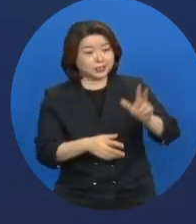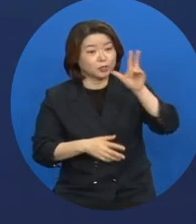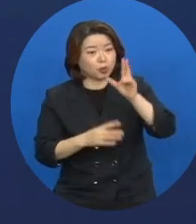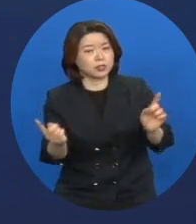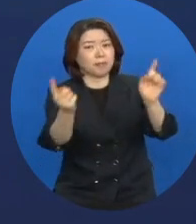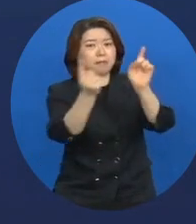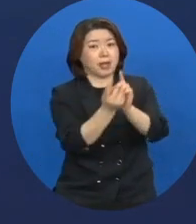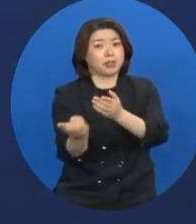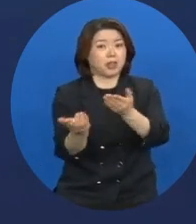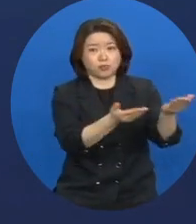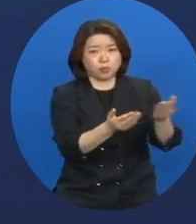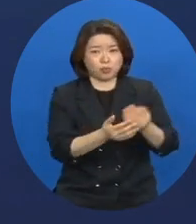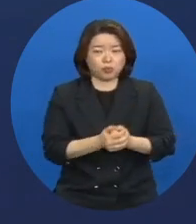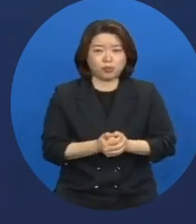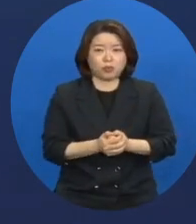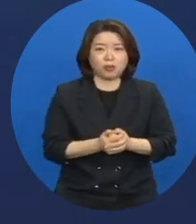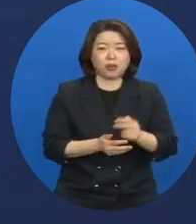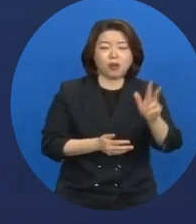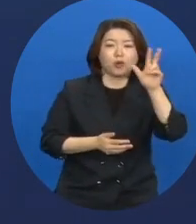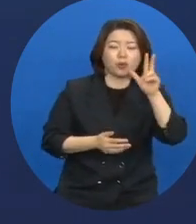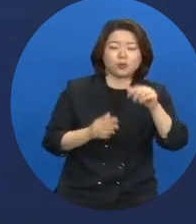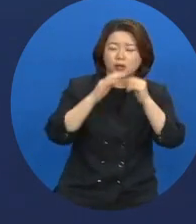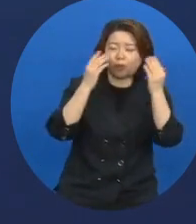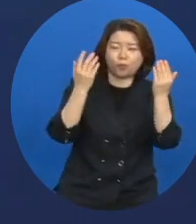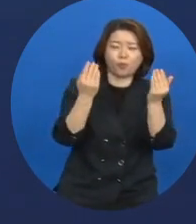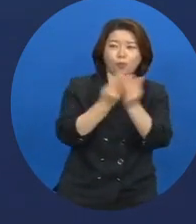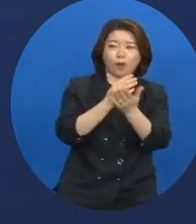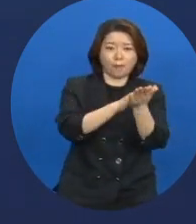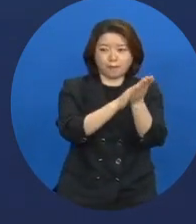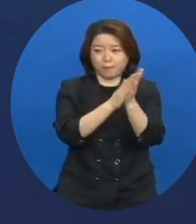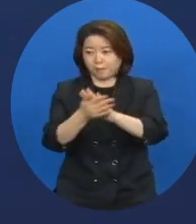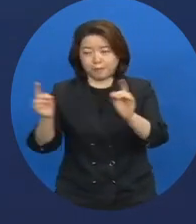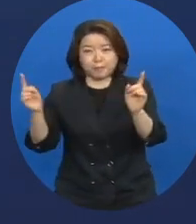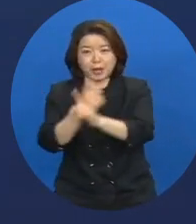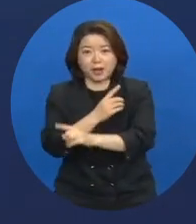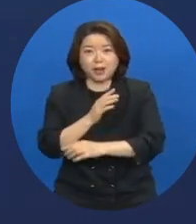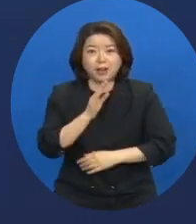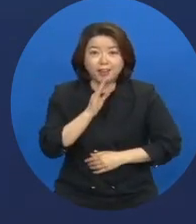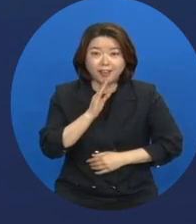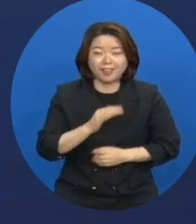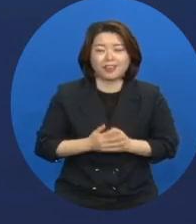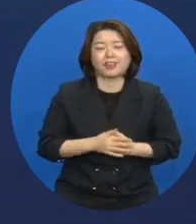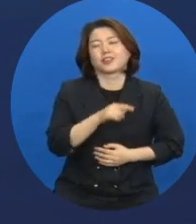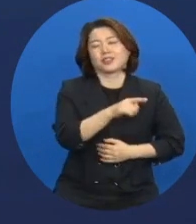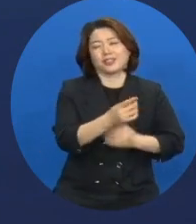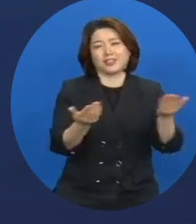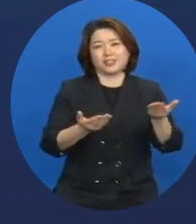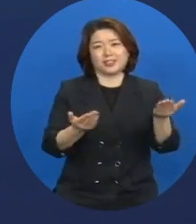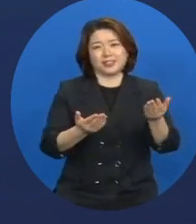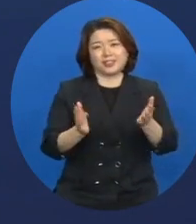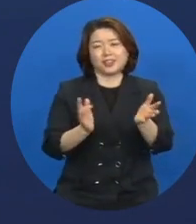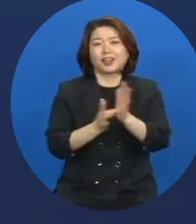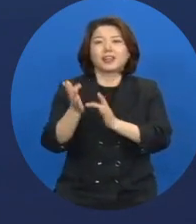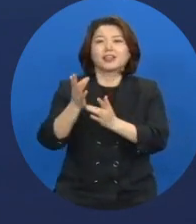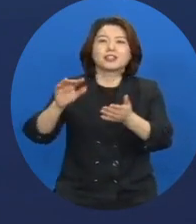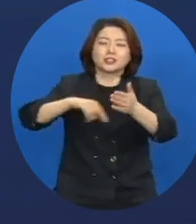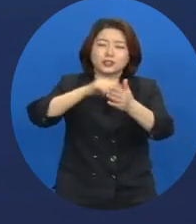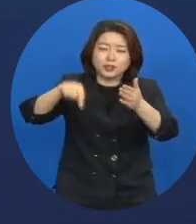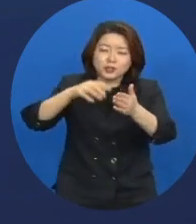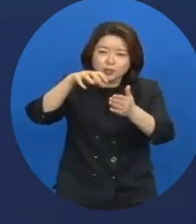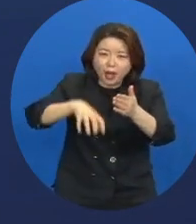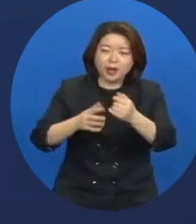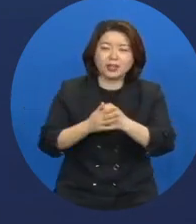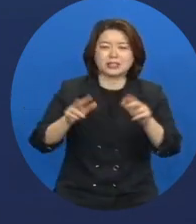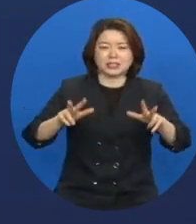주시니까 여호수아가 완전히 변화됐잖아요. 이 일이 예수 그리스도 안에서 지금